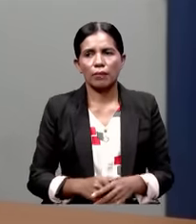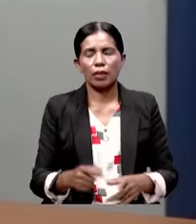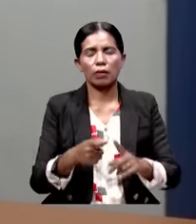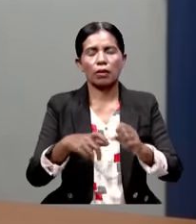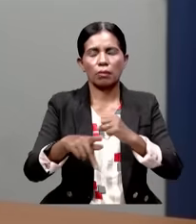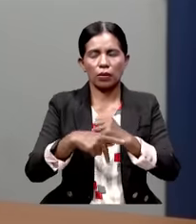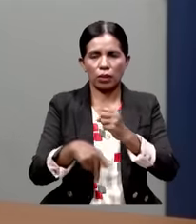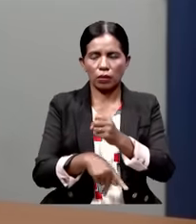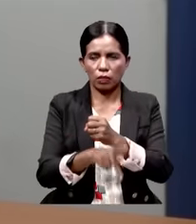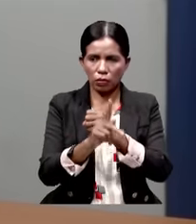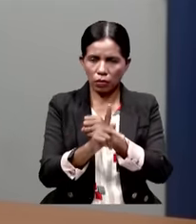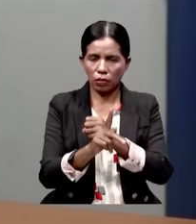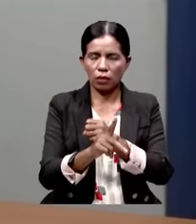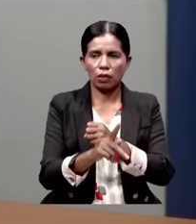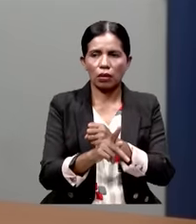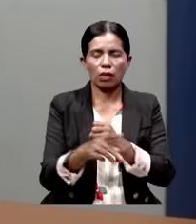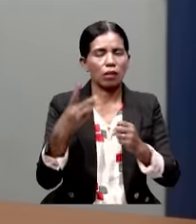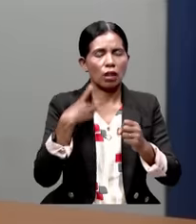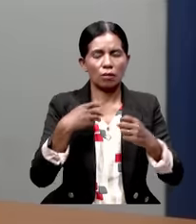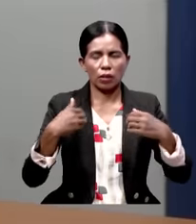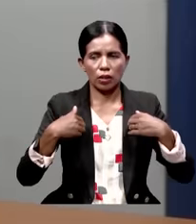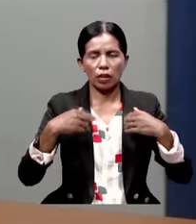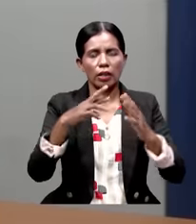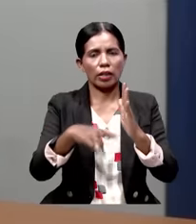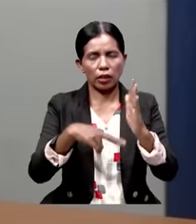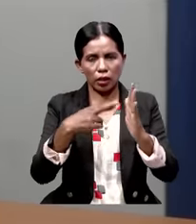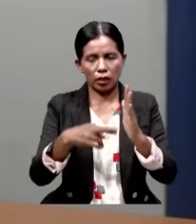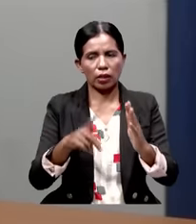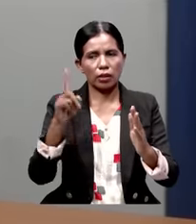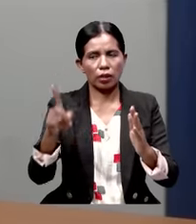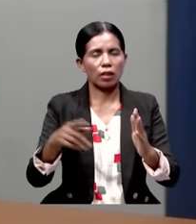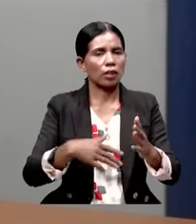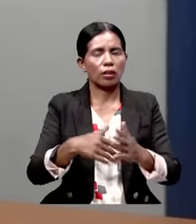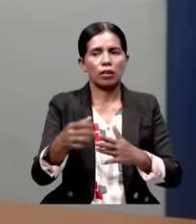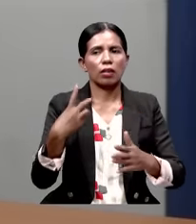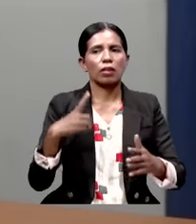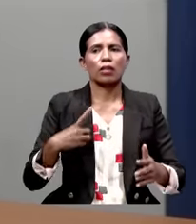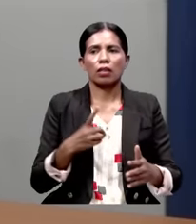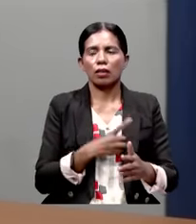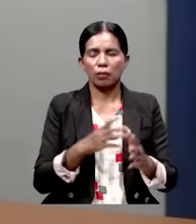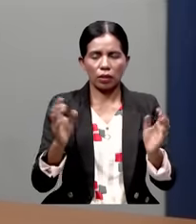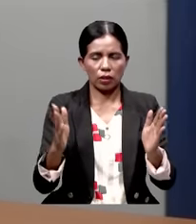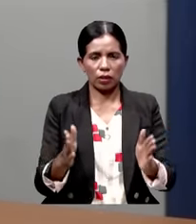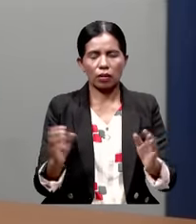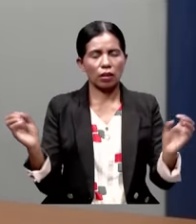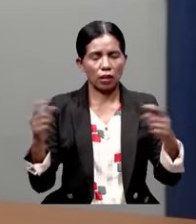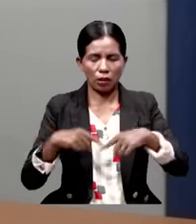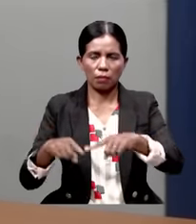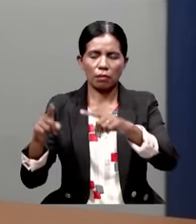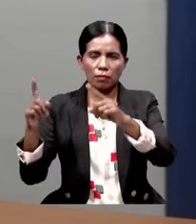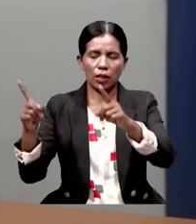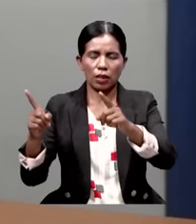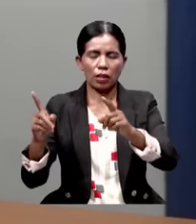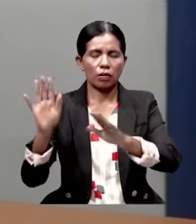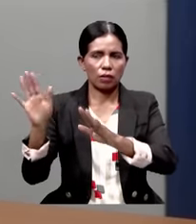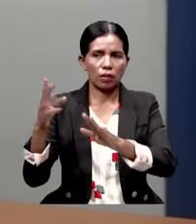bankara kunto ne ami estrategia ida ne be dala ruma deputado latum mai be